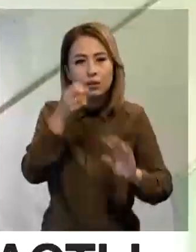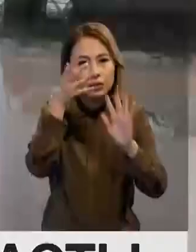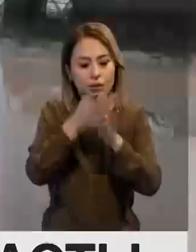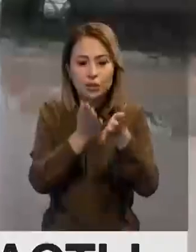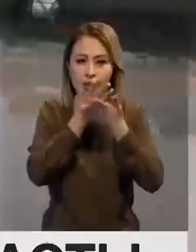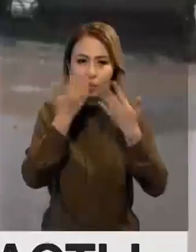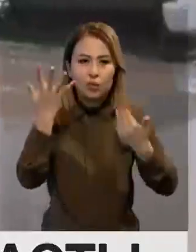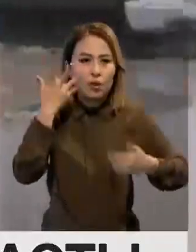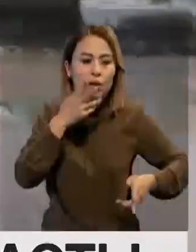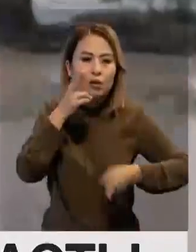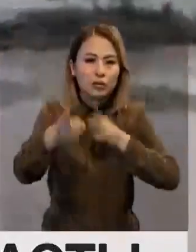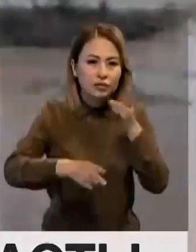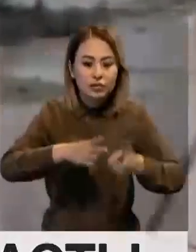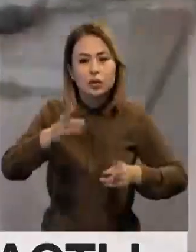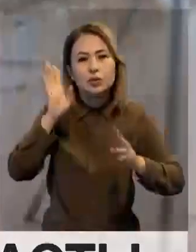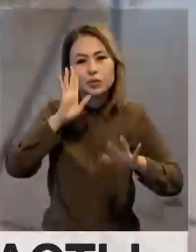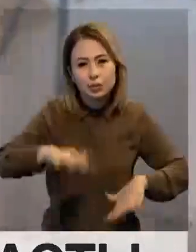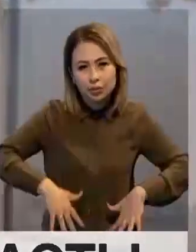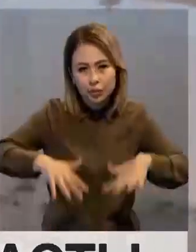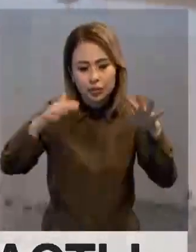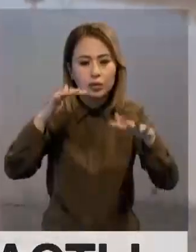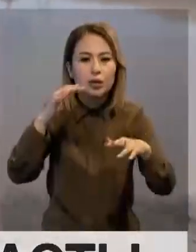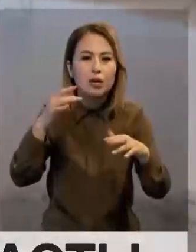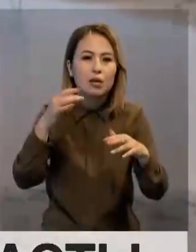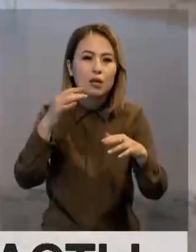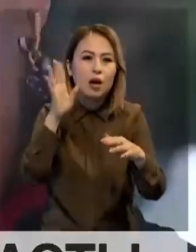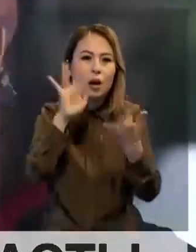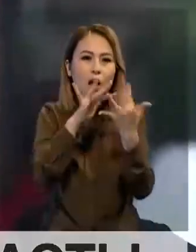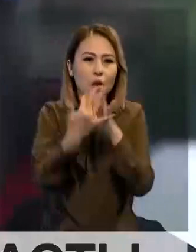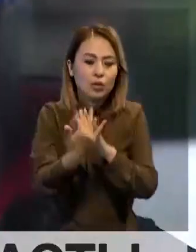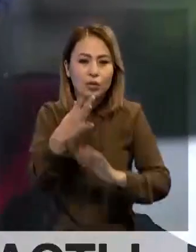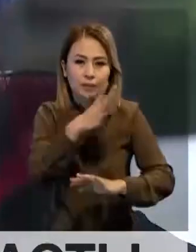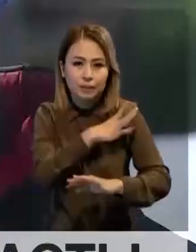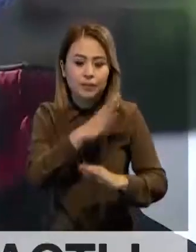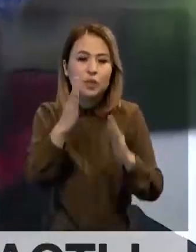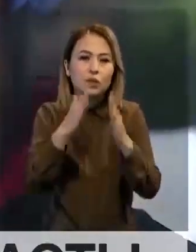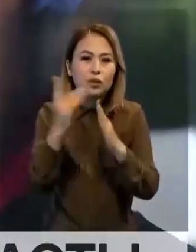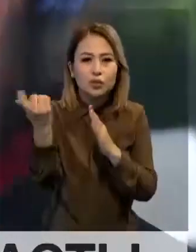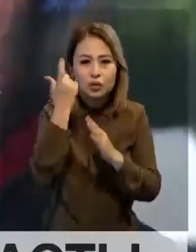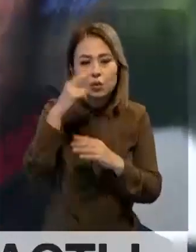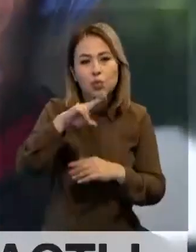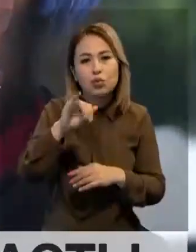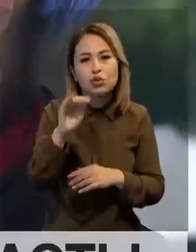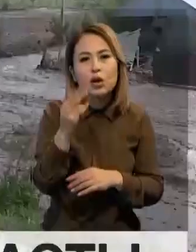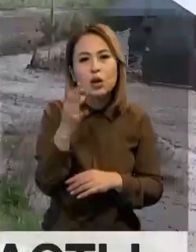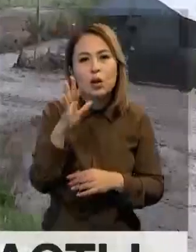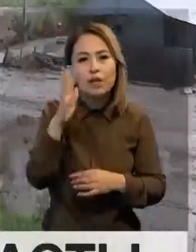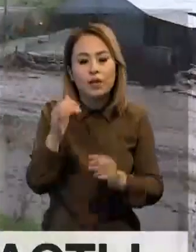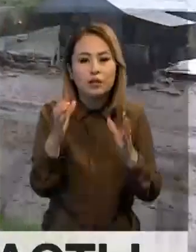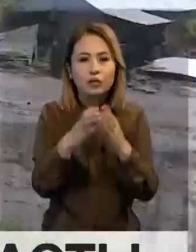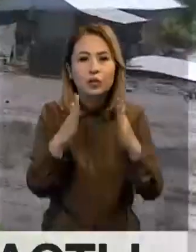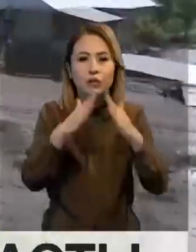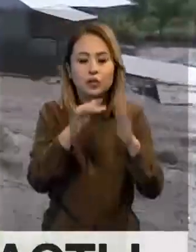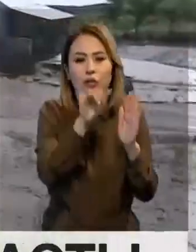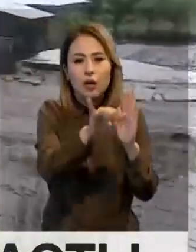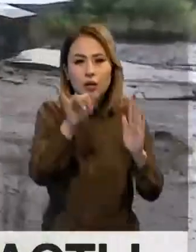Нөсір кезінде сайсалаға жиылған су мен өзен арнасынан тасып ауылдарға лап қойды. Үй иесі Гүлсім Пушанова жан сауғалап туыстарының үйін паналағанын